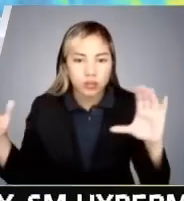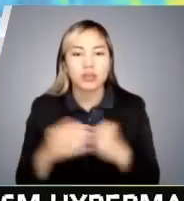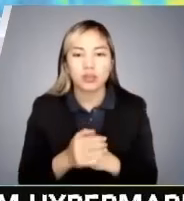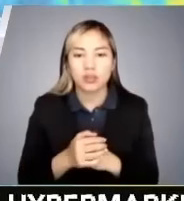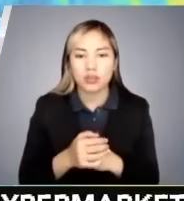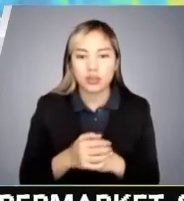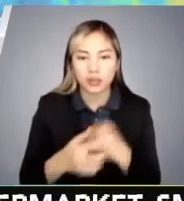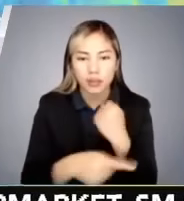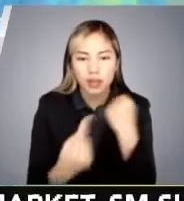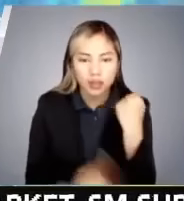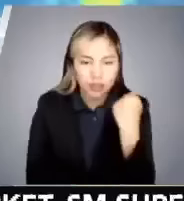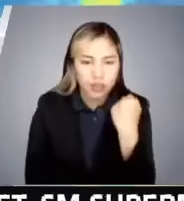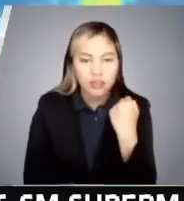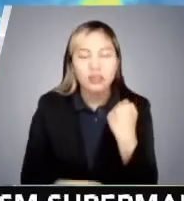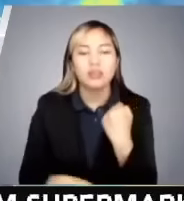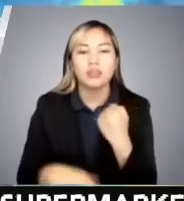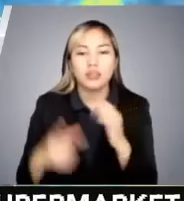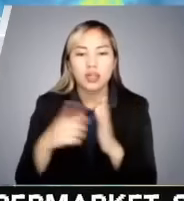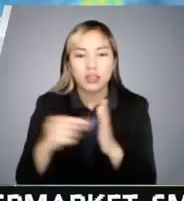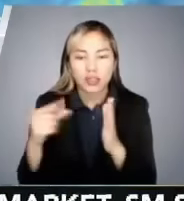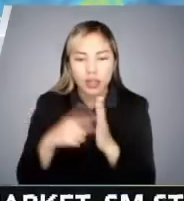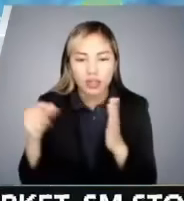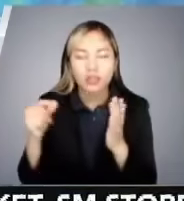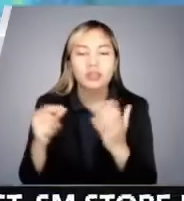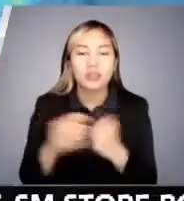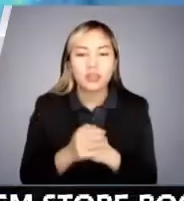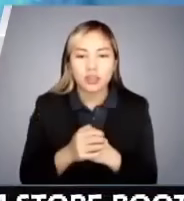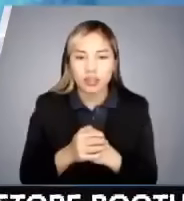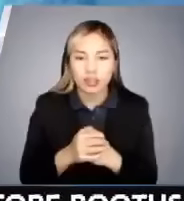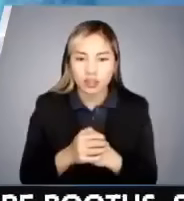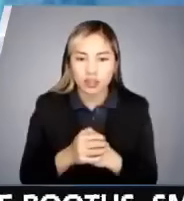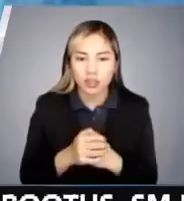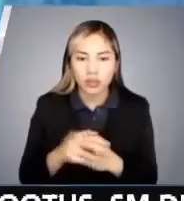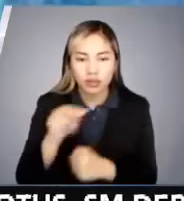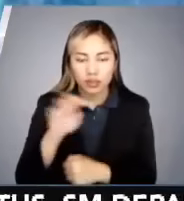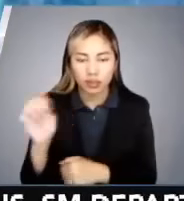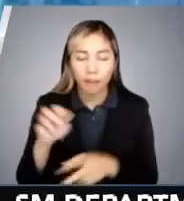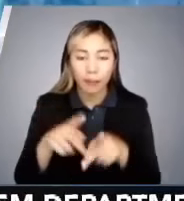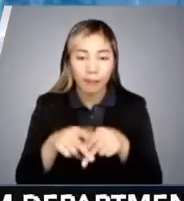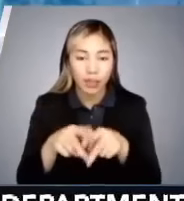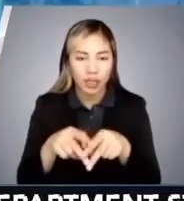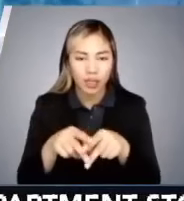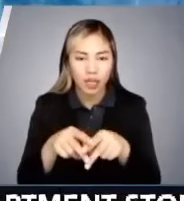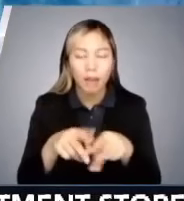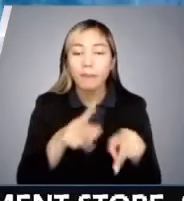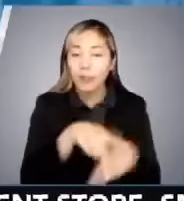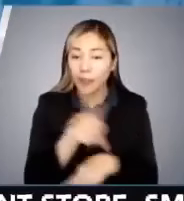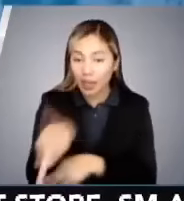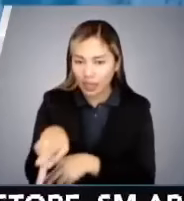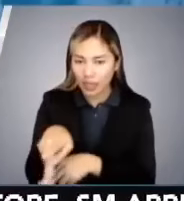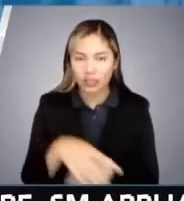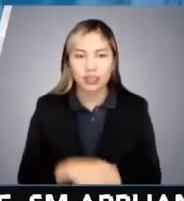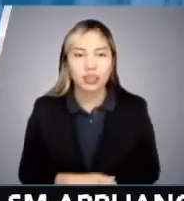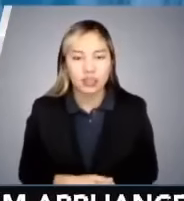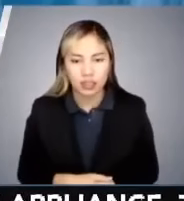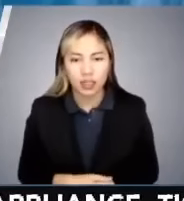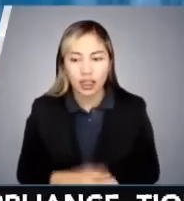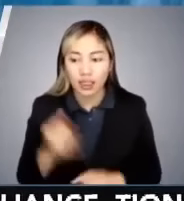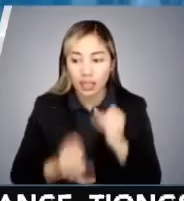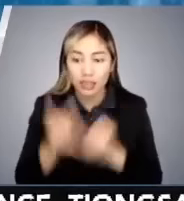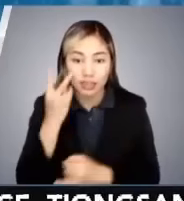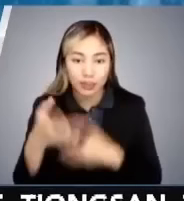Ecija, Pampanga. Namataan ang pag-asa ang sentro ng bagyo sa bahaging Kibungan, Benguet. Taglay po nito ang lakas